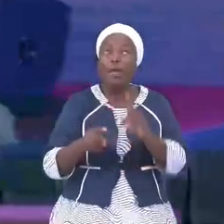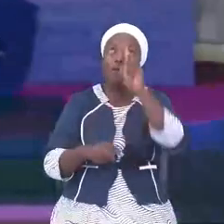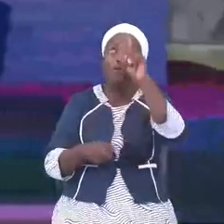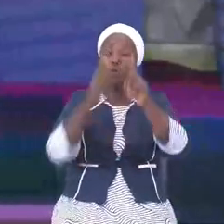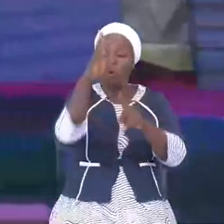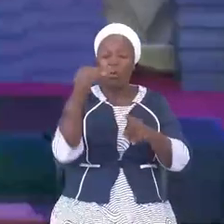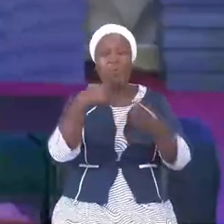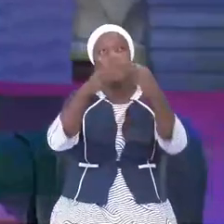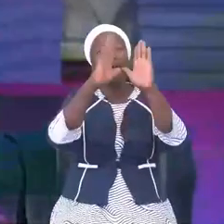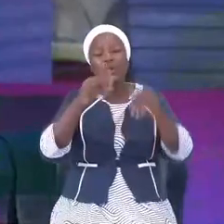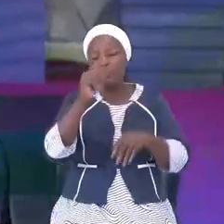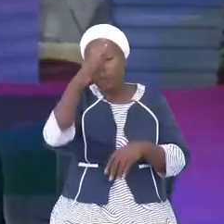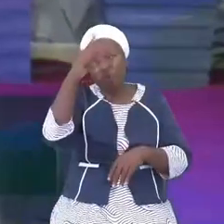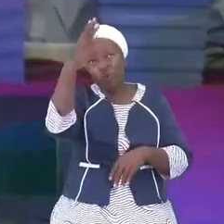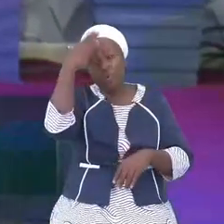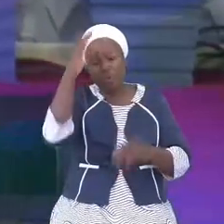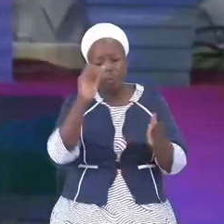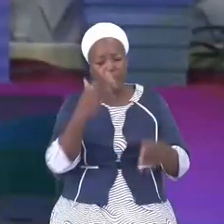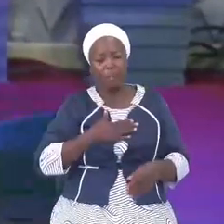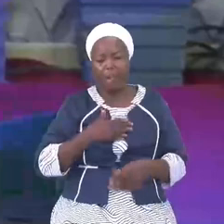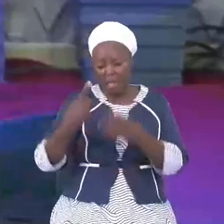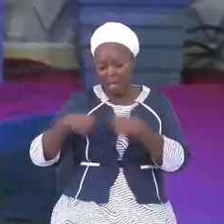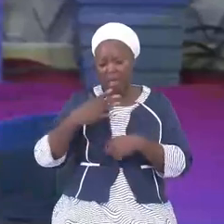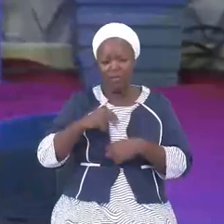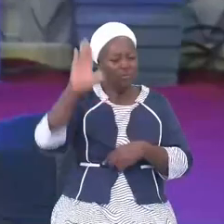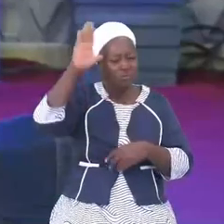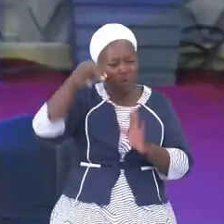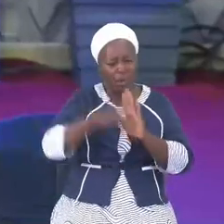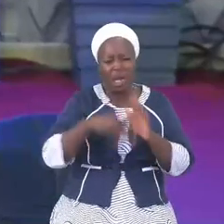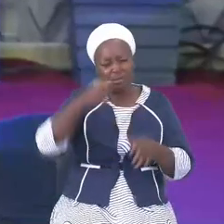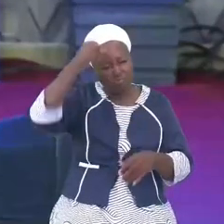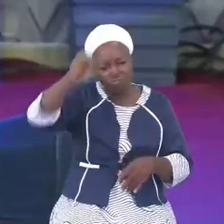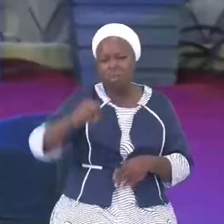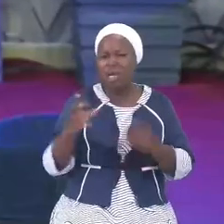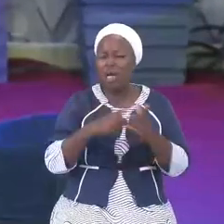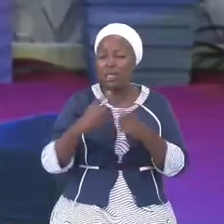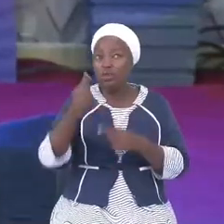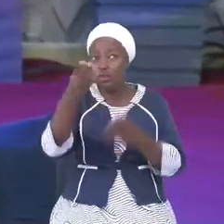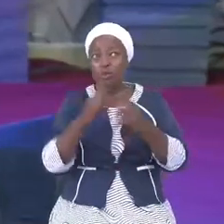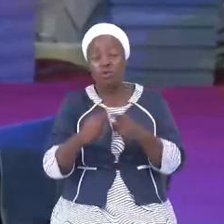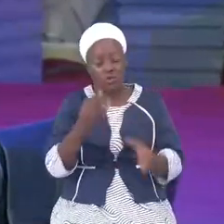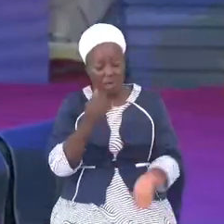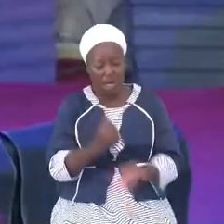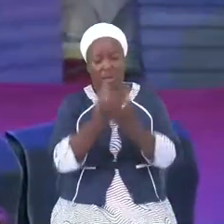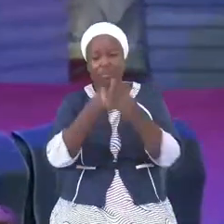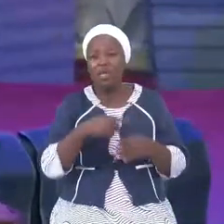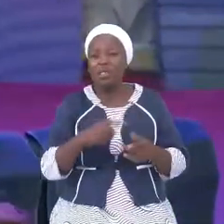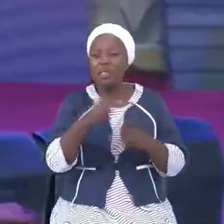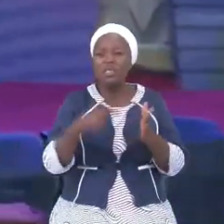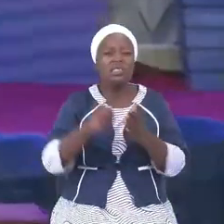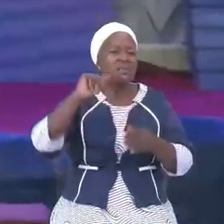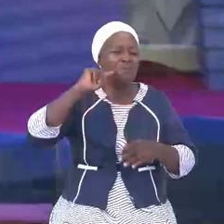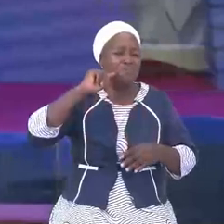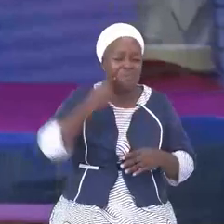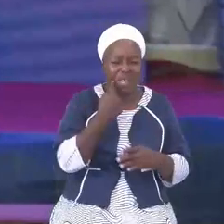Le Dieu du ciel, tu connais mon cœur de rébellion. Ça, c'est... Je ne